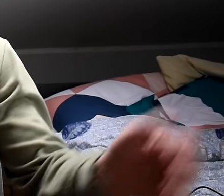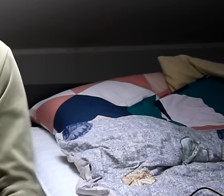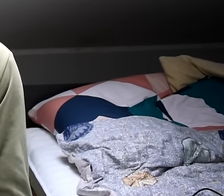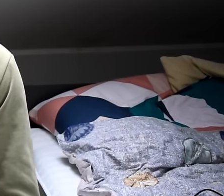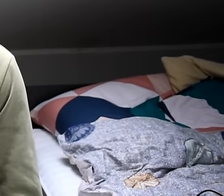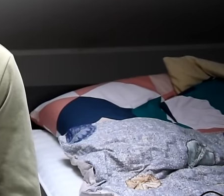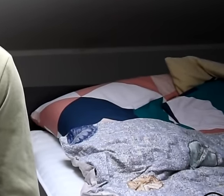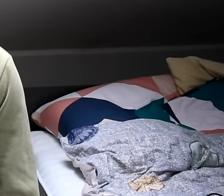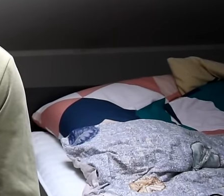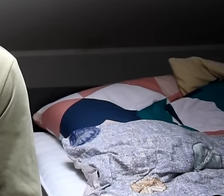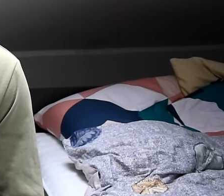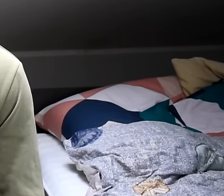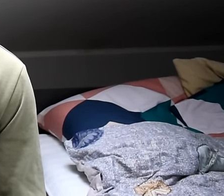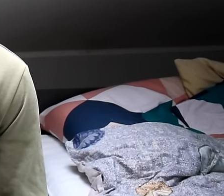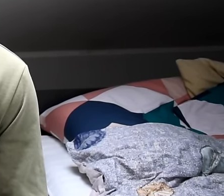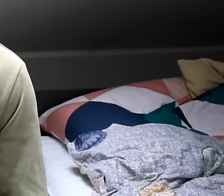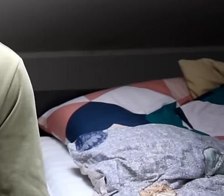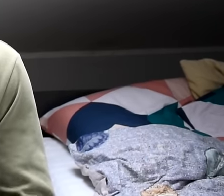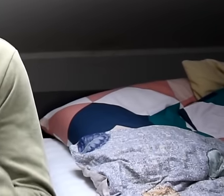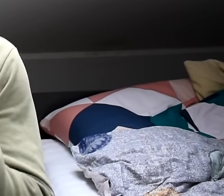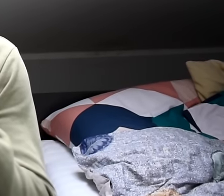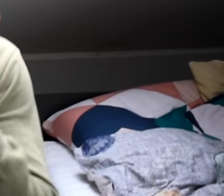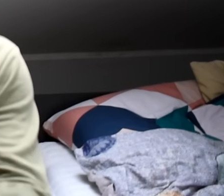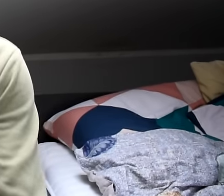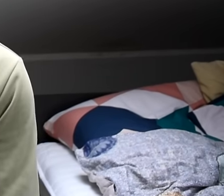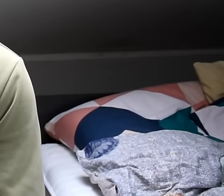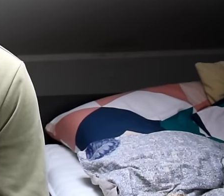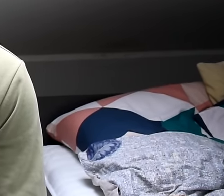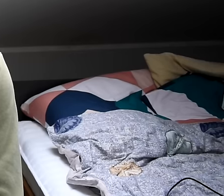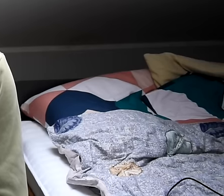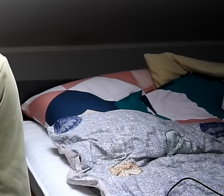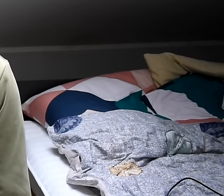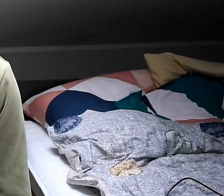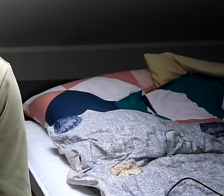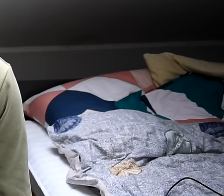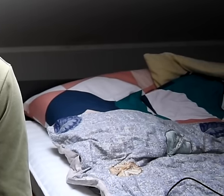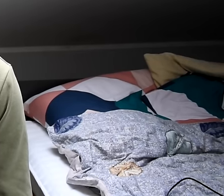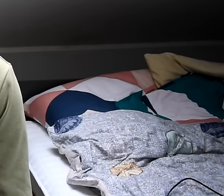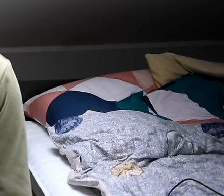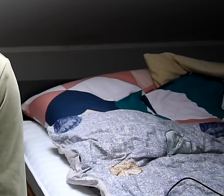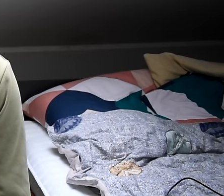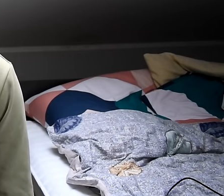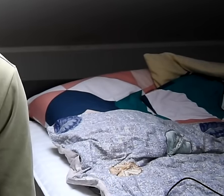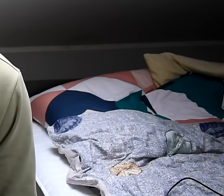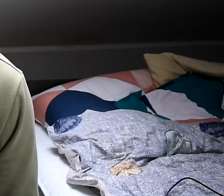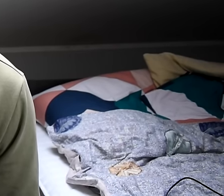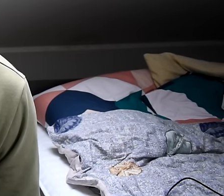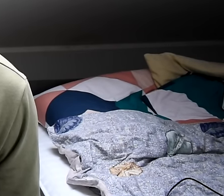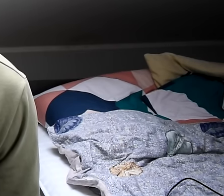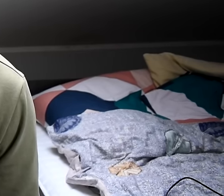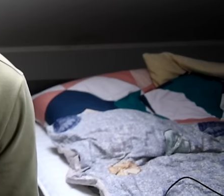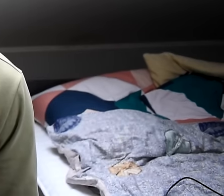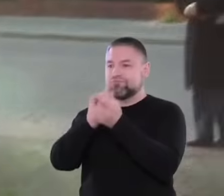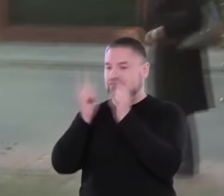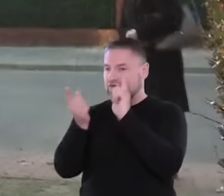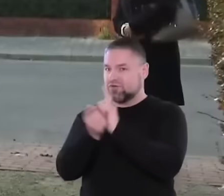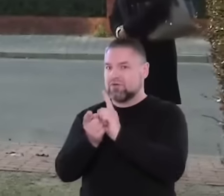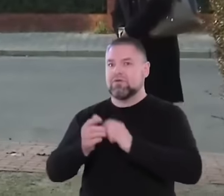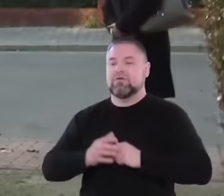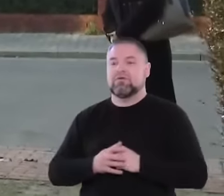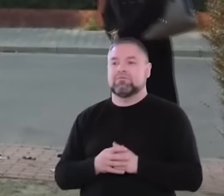se robią, co chcą, jeszcze ty się w to namieszasz, on później ciebie będzie nienawidził. Co wy robicie? Myślisz, że to będzie lepsze? On cię znienawidzi do końca życia przez